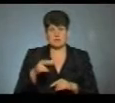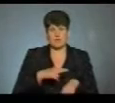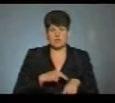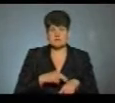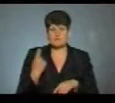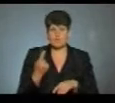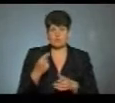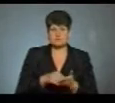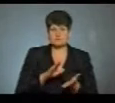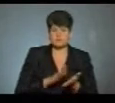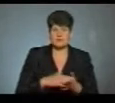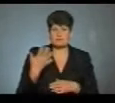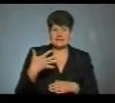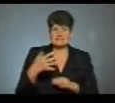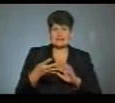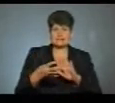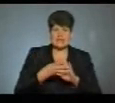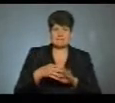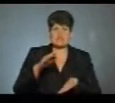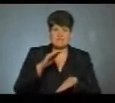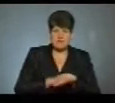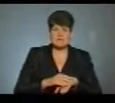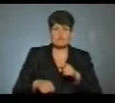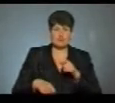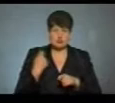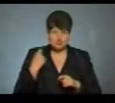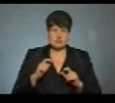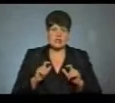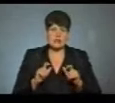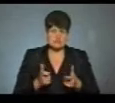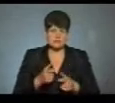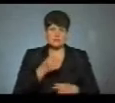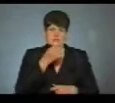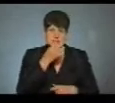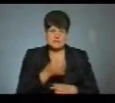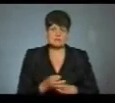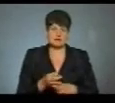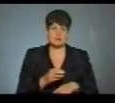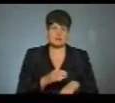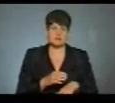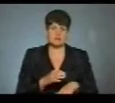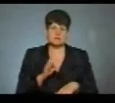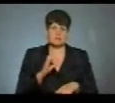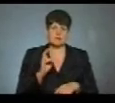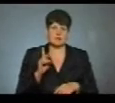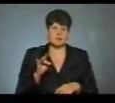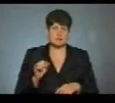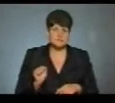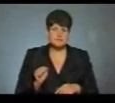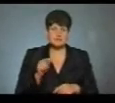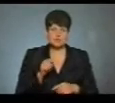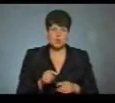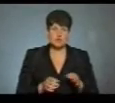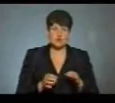області задокументували 59 фактів порушень обмежень карантину, каже речник Нацполіції Тернопільщини Сергій Крета. За його словами, до